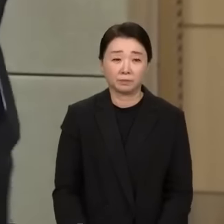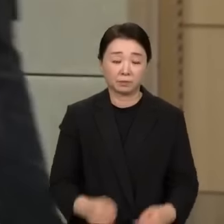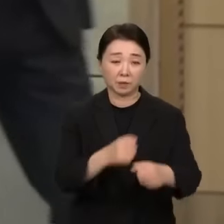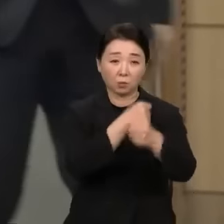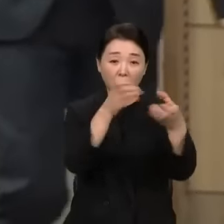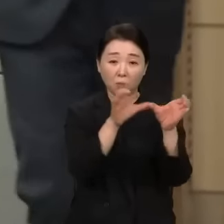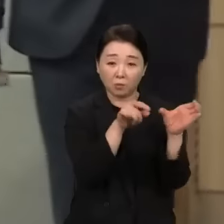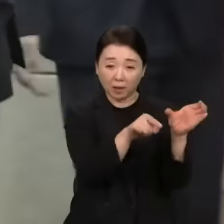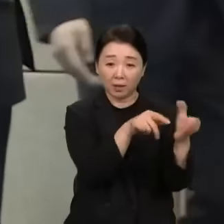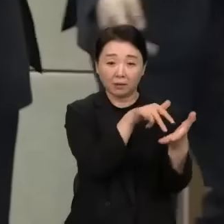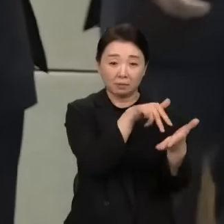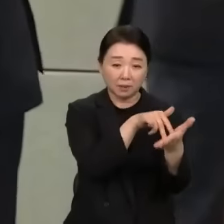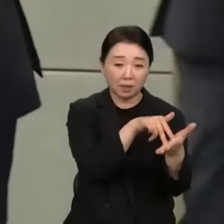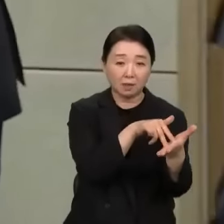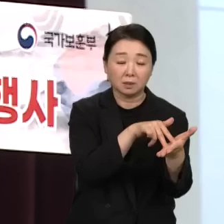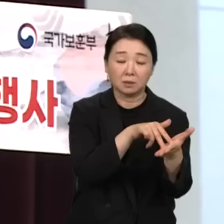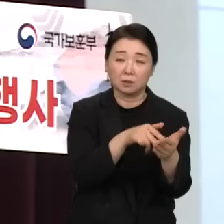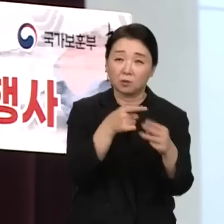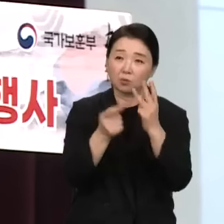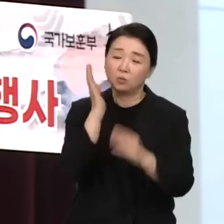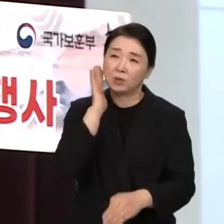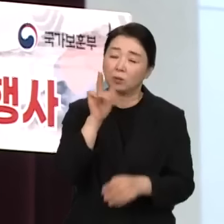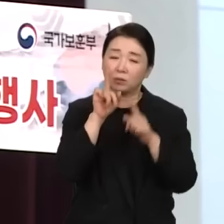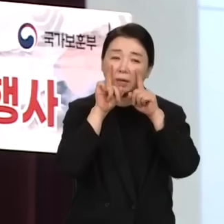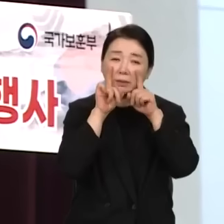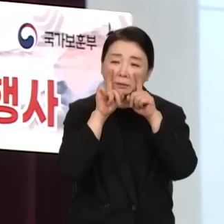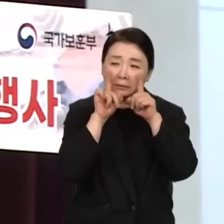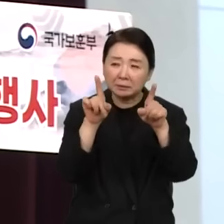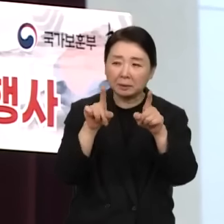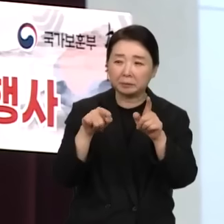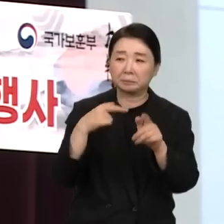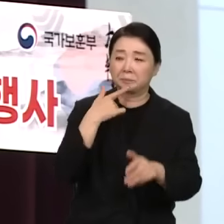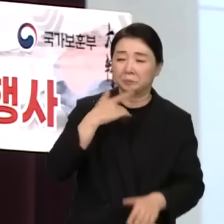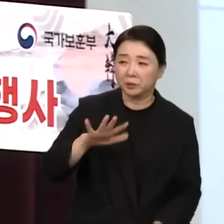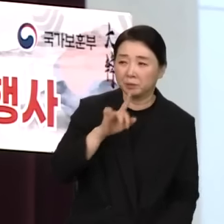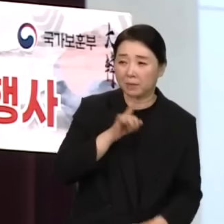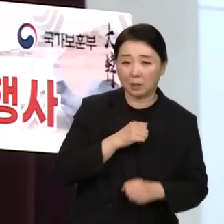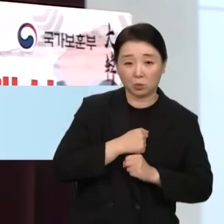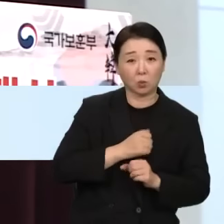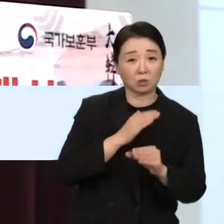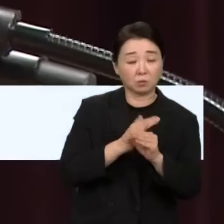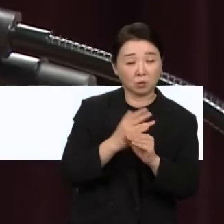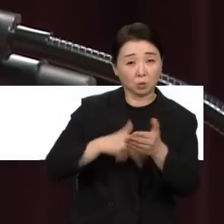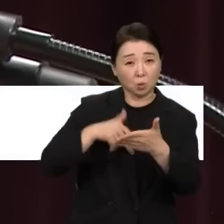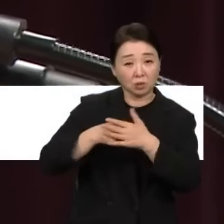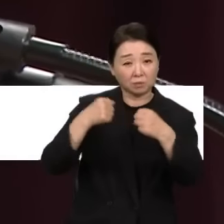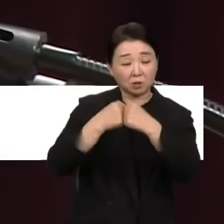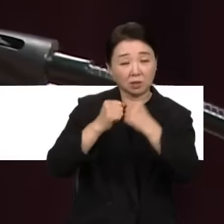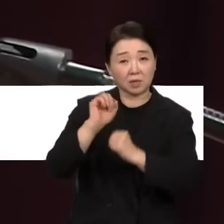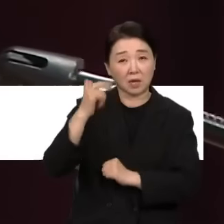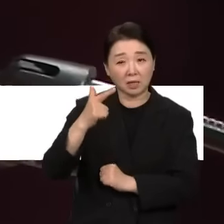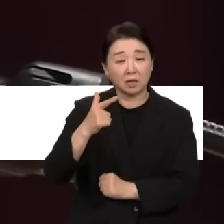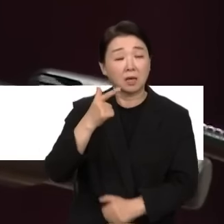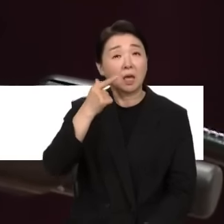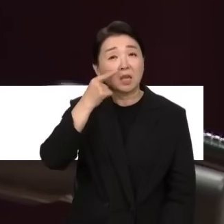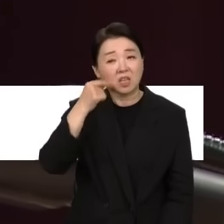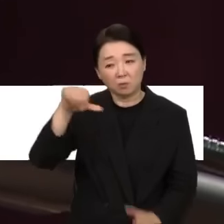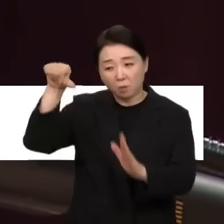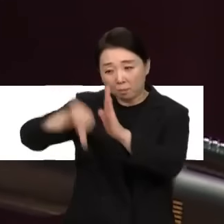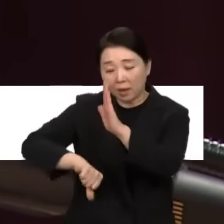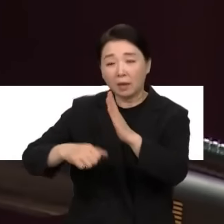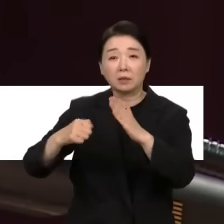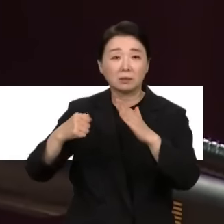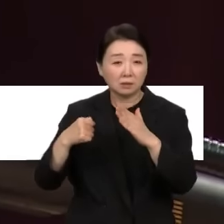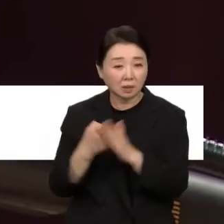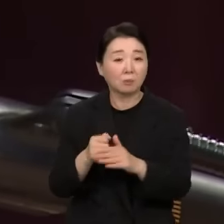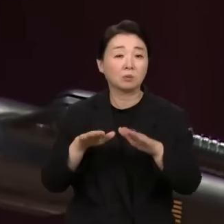윤 대통령이 의혹을 부인한 데 대해 말을 아끼면서도 독립전쟁이 아닌 일제 패전으로 해방이 되었다는 윤 대통령의